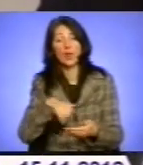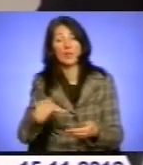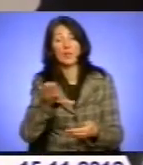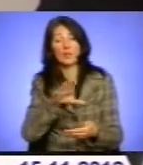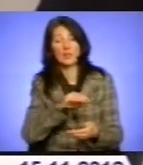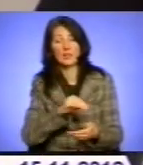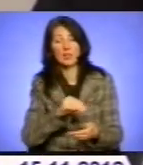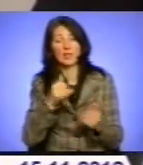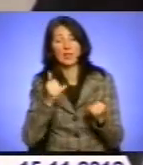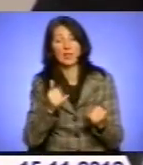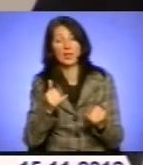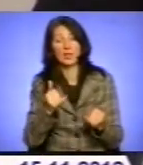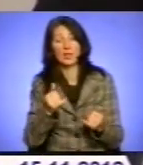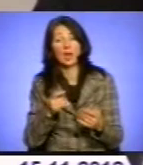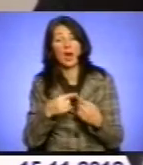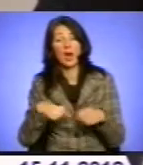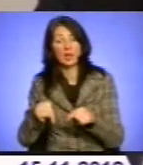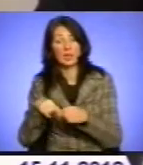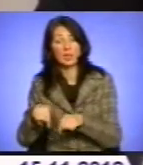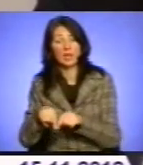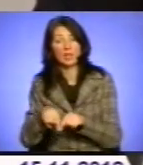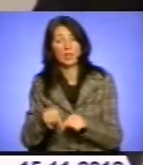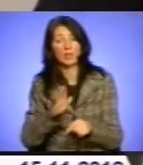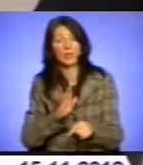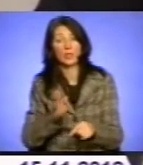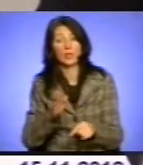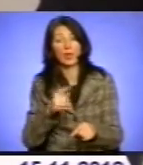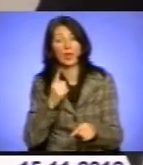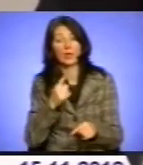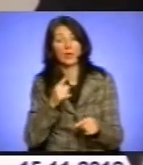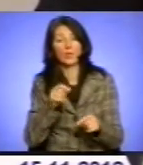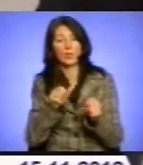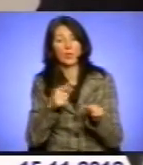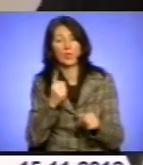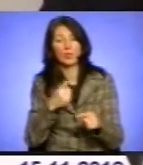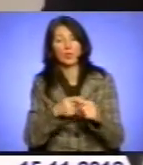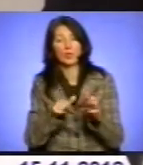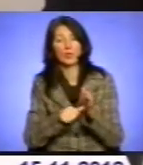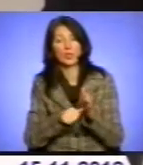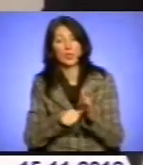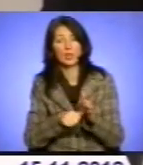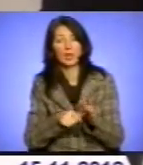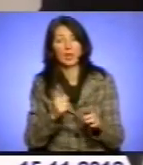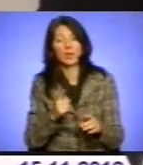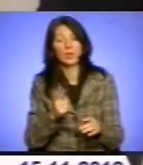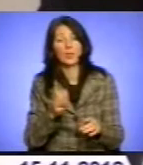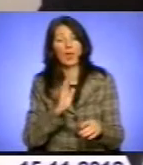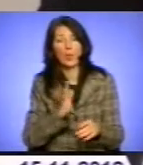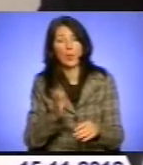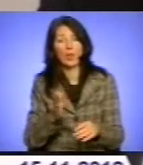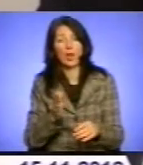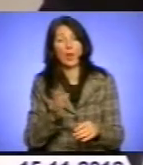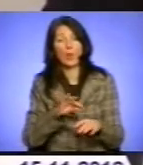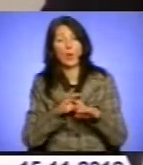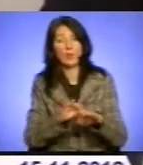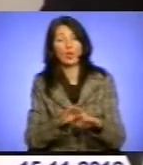общественные, ну не все, 6 общественных организаций, был формат 1+6, премьер и 6 представителей общественных организаций. И было